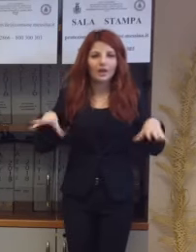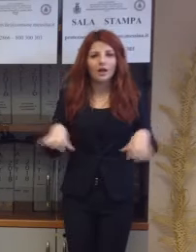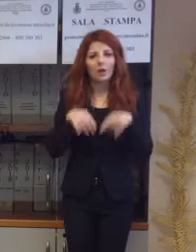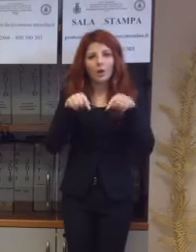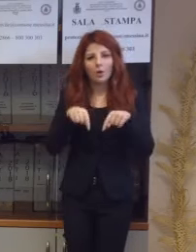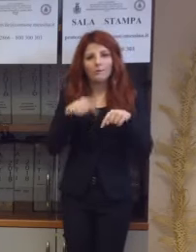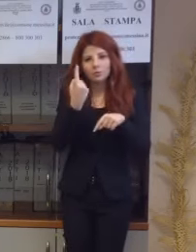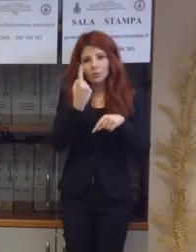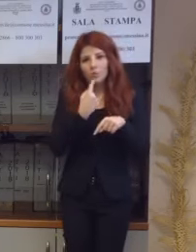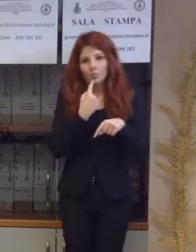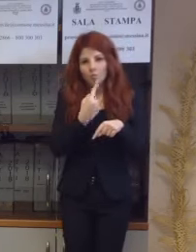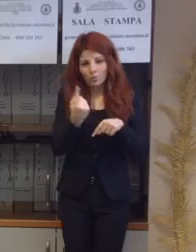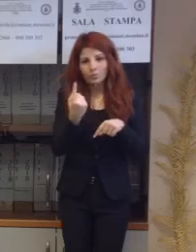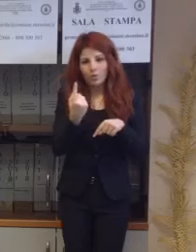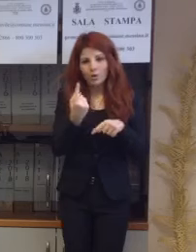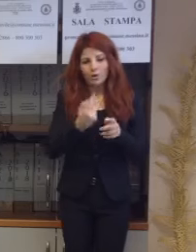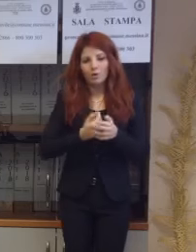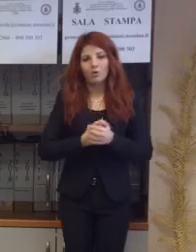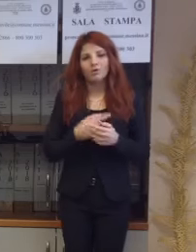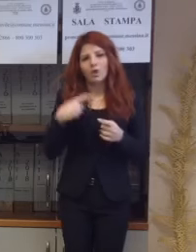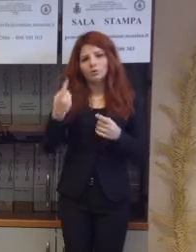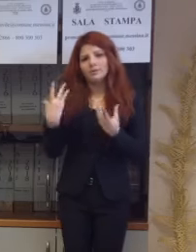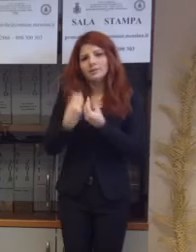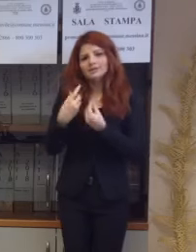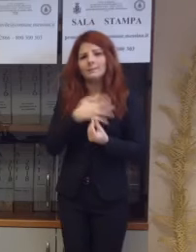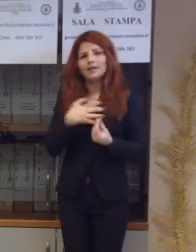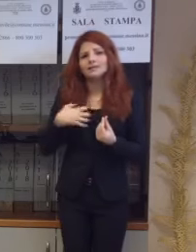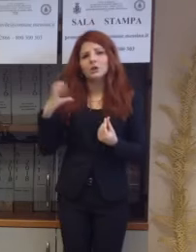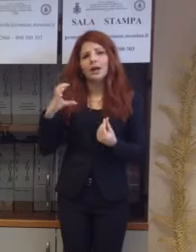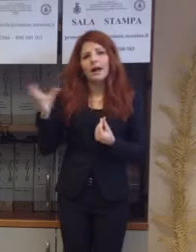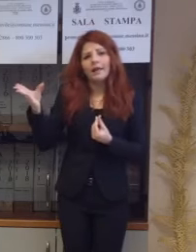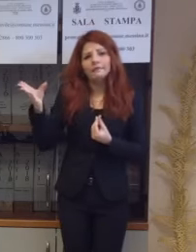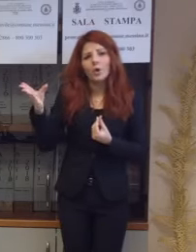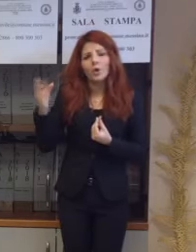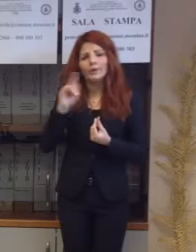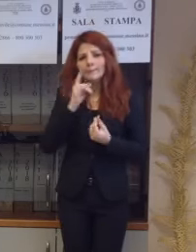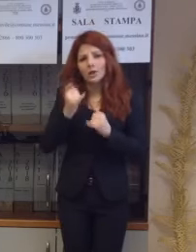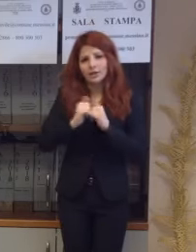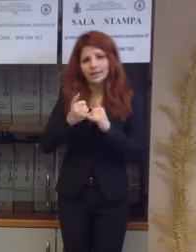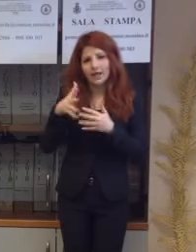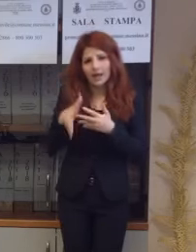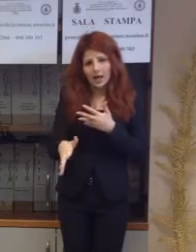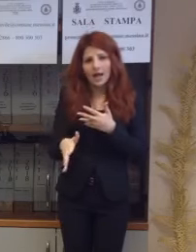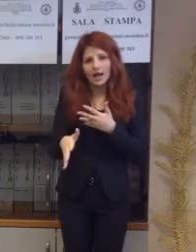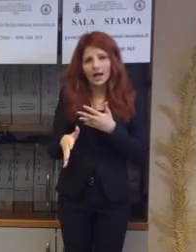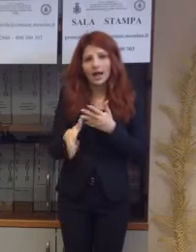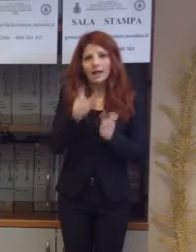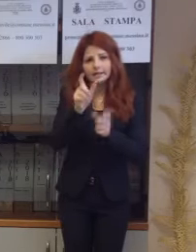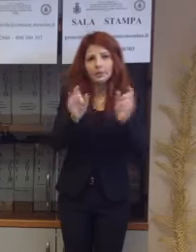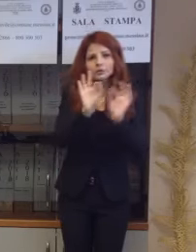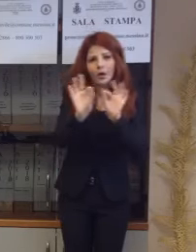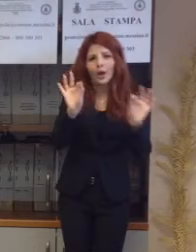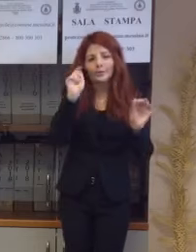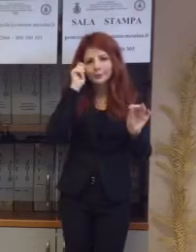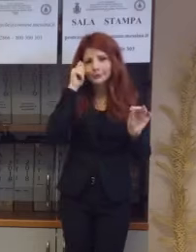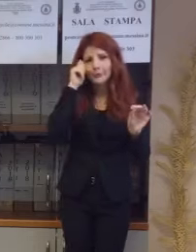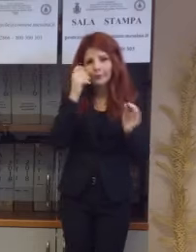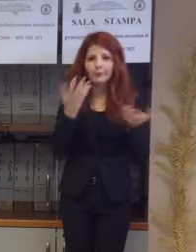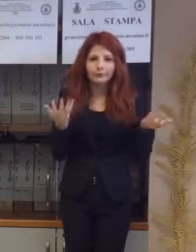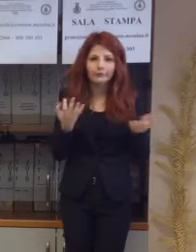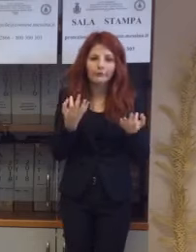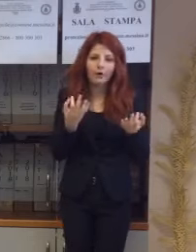Calafiore approfondiremo tutta una serie di casistiche, perché è giusto che si sappia cosa